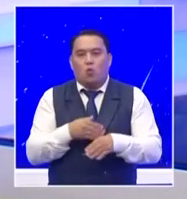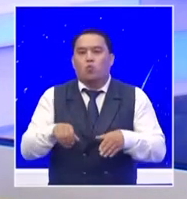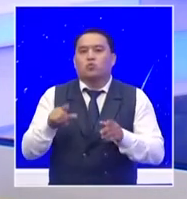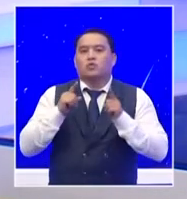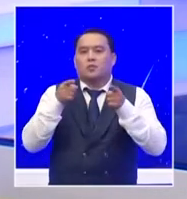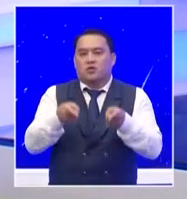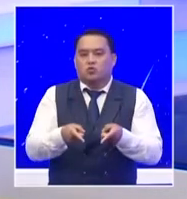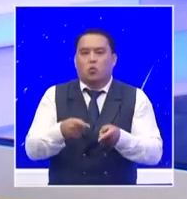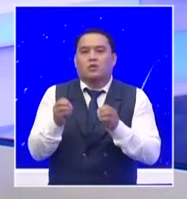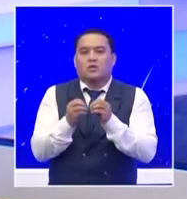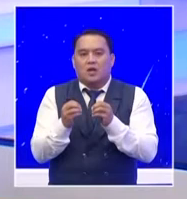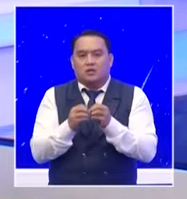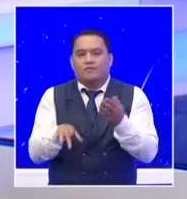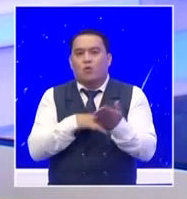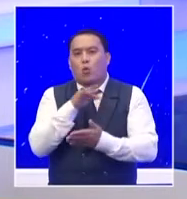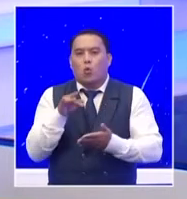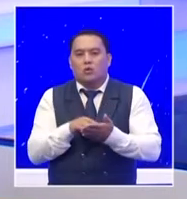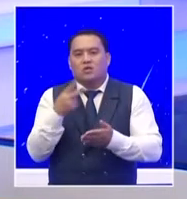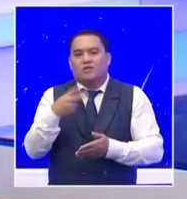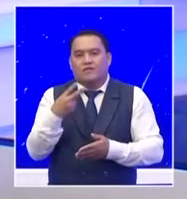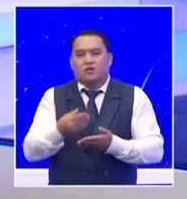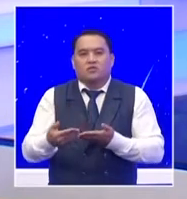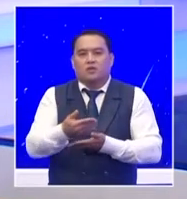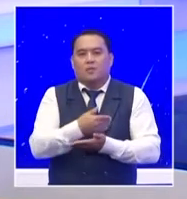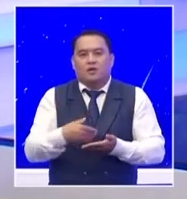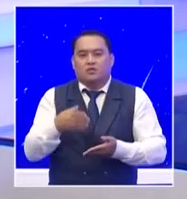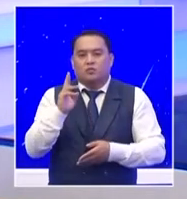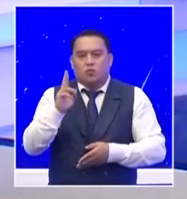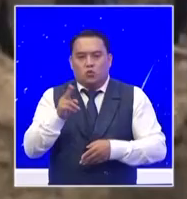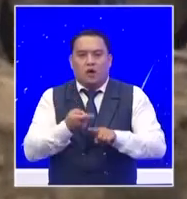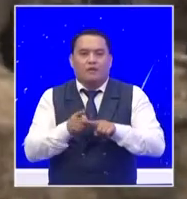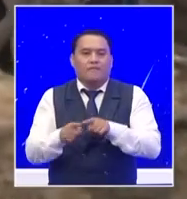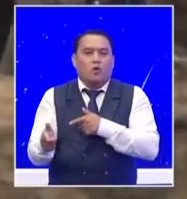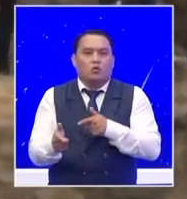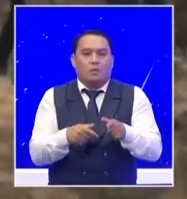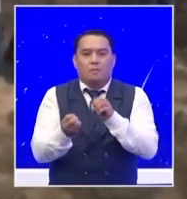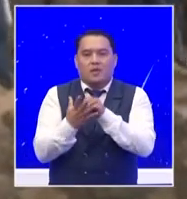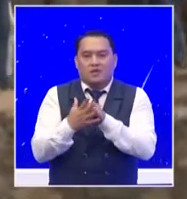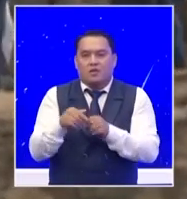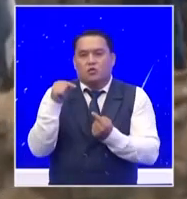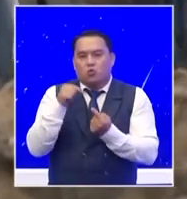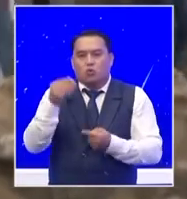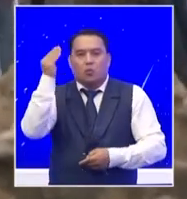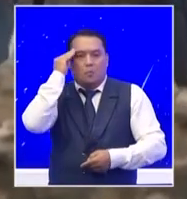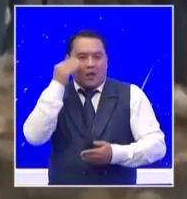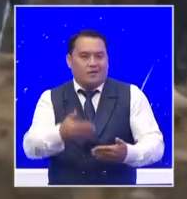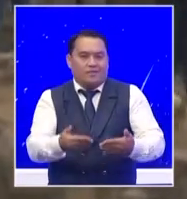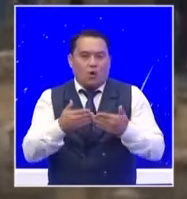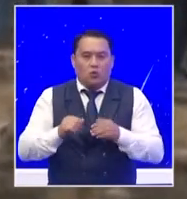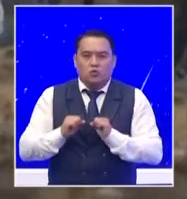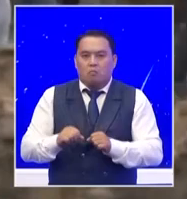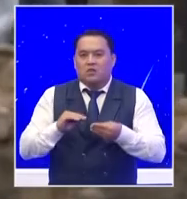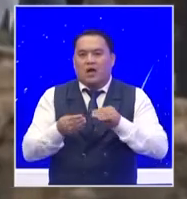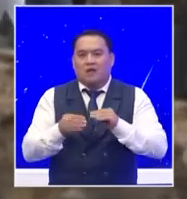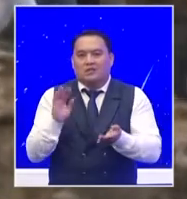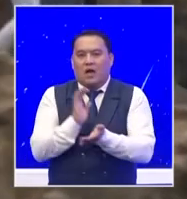уже примкнули около десятка городов и еще 20 собираются это сделать. Речь идет о 15 конкретных мерах по предотвращению